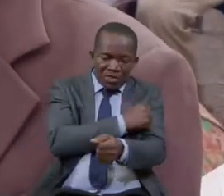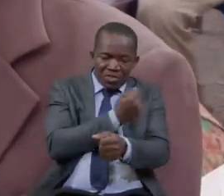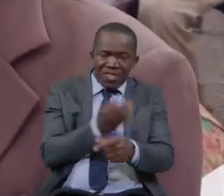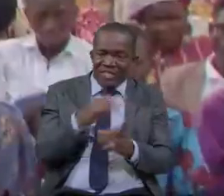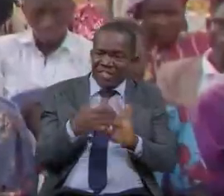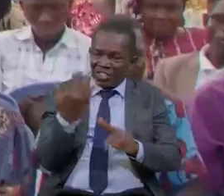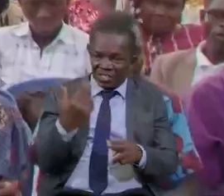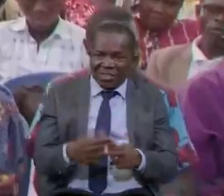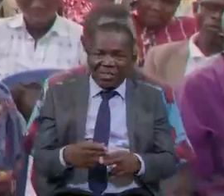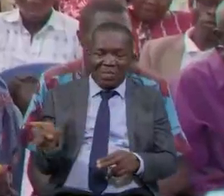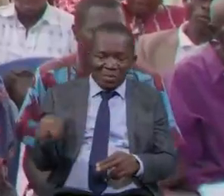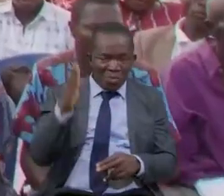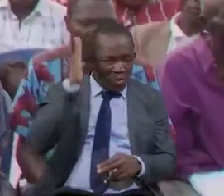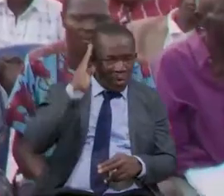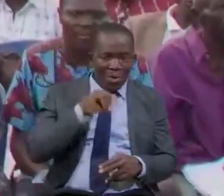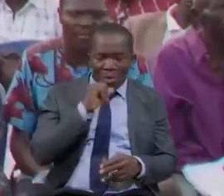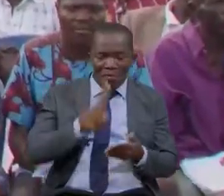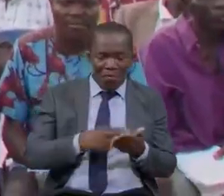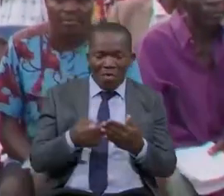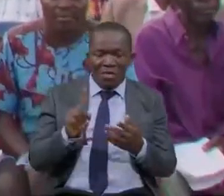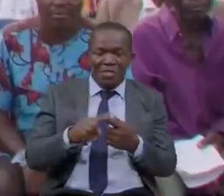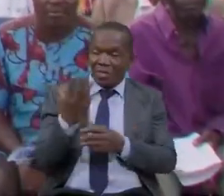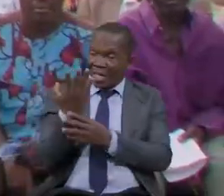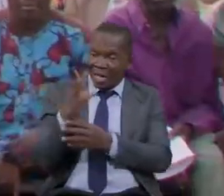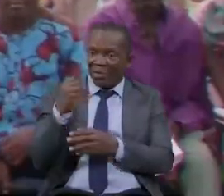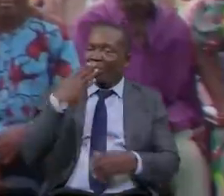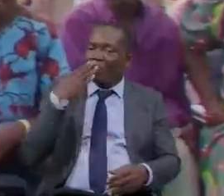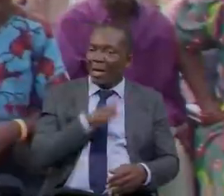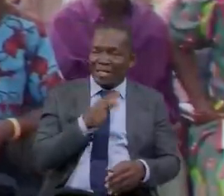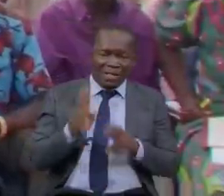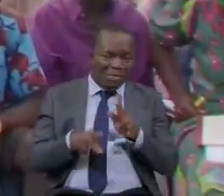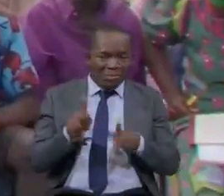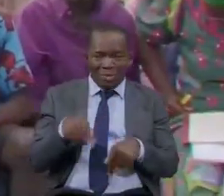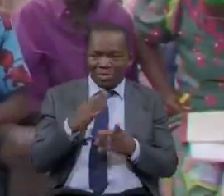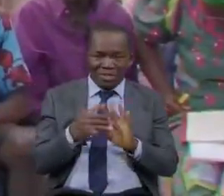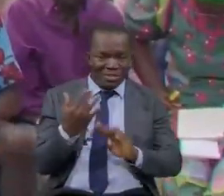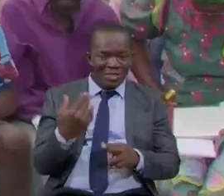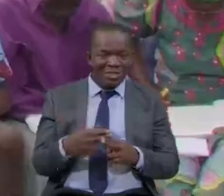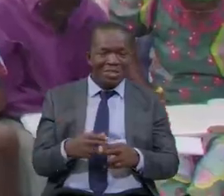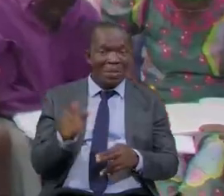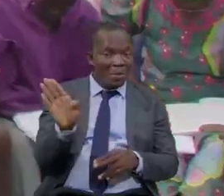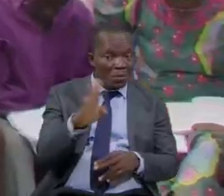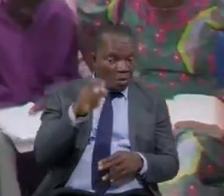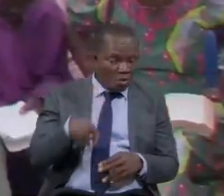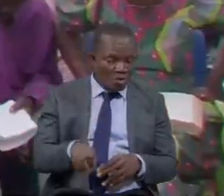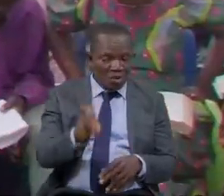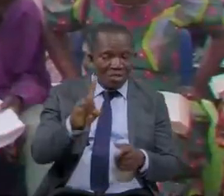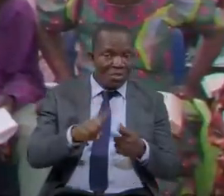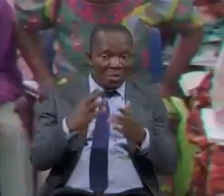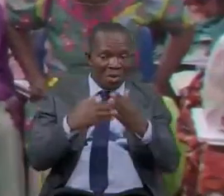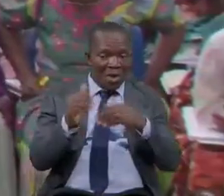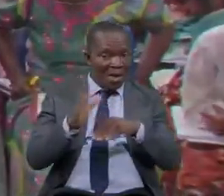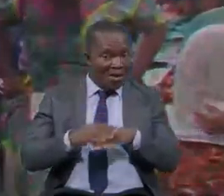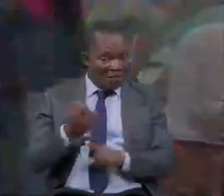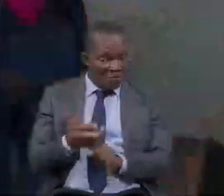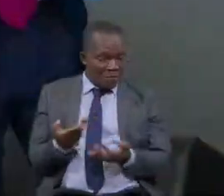des méchants. Tu es en marche pour le ciel. Et d'ici jusqu'à la fin